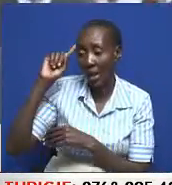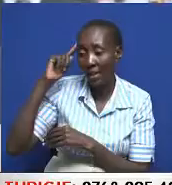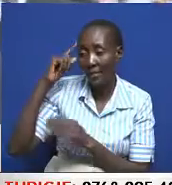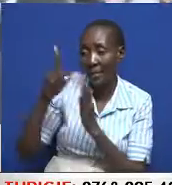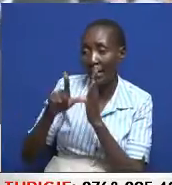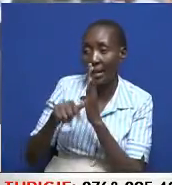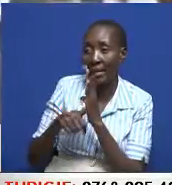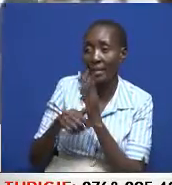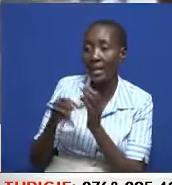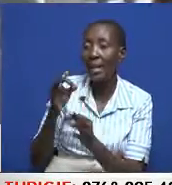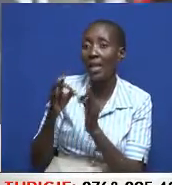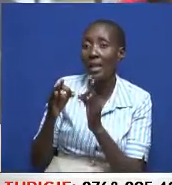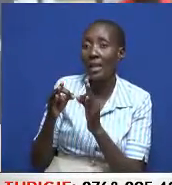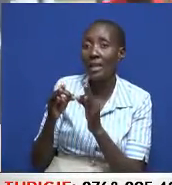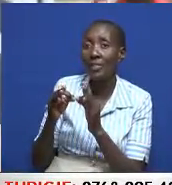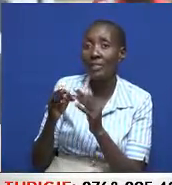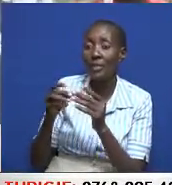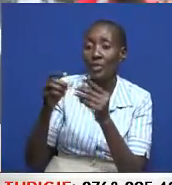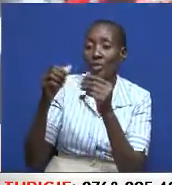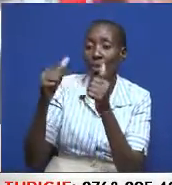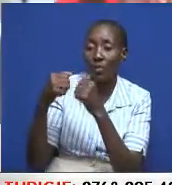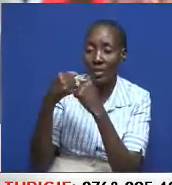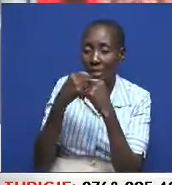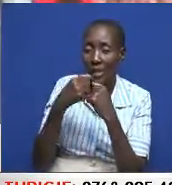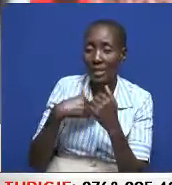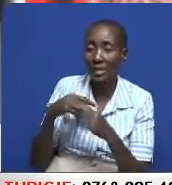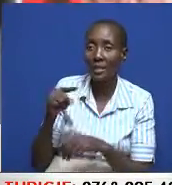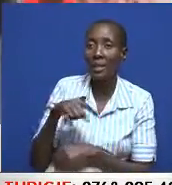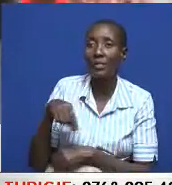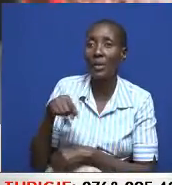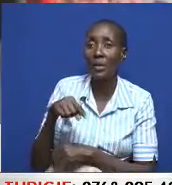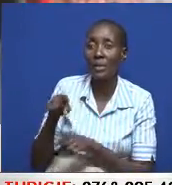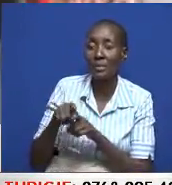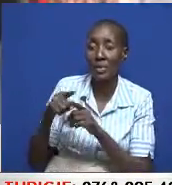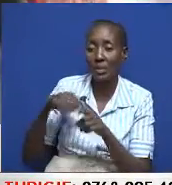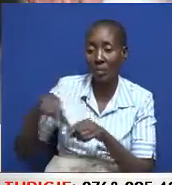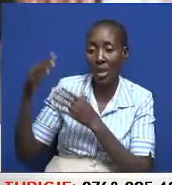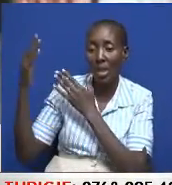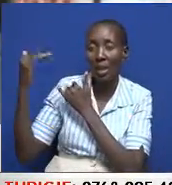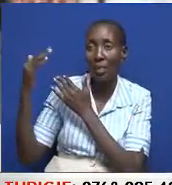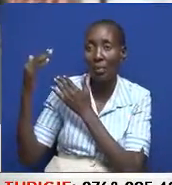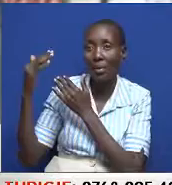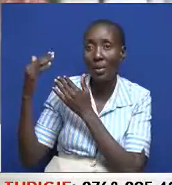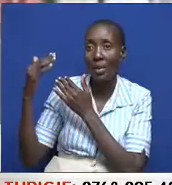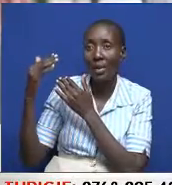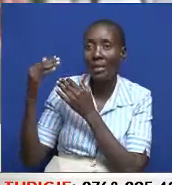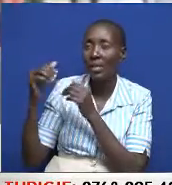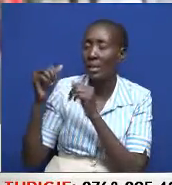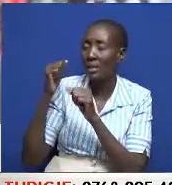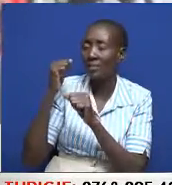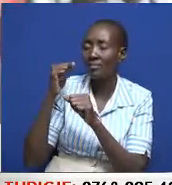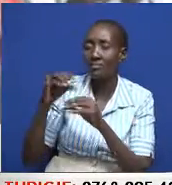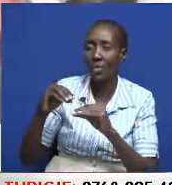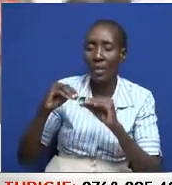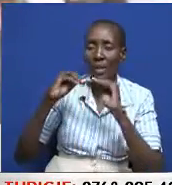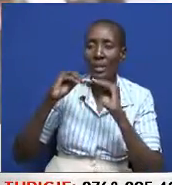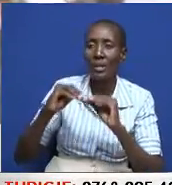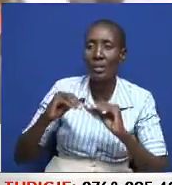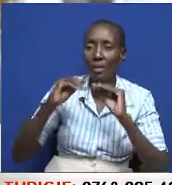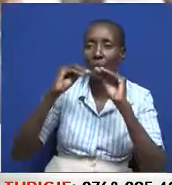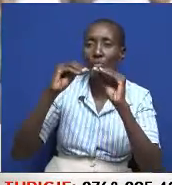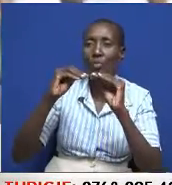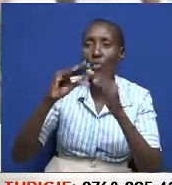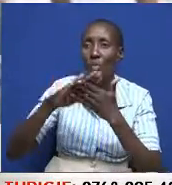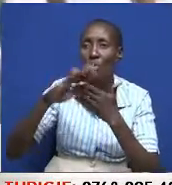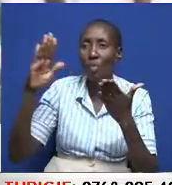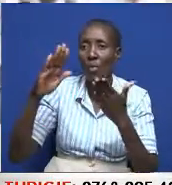mambo hayo haitashughulikiwa kwa matumaini vile tunatumainia, basi tutachukua hatua nyingine tena kuona ya kwamba hayo mambo